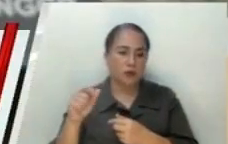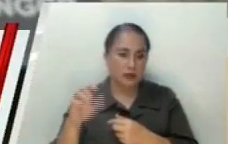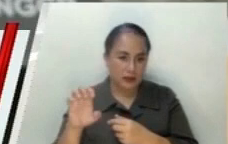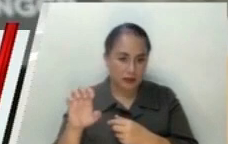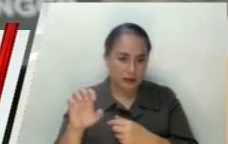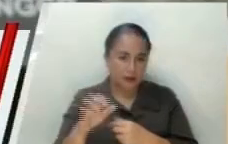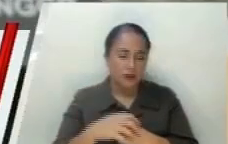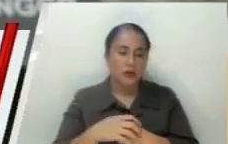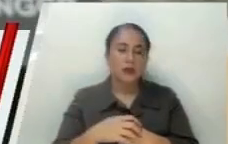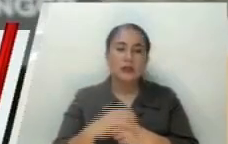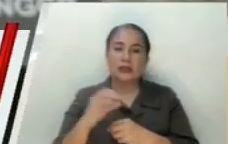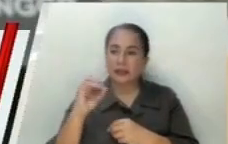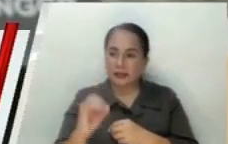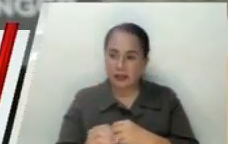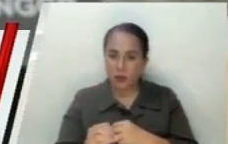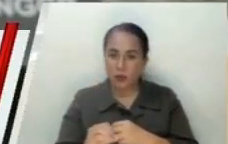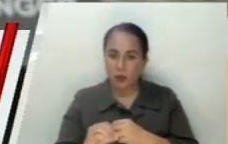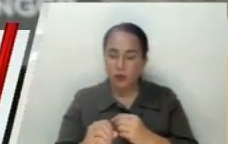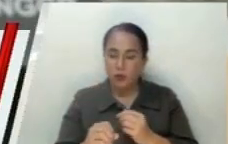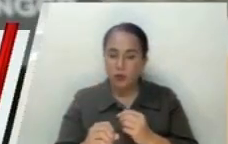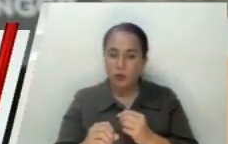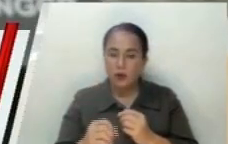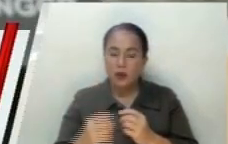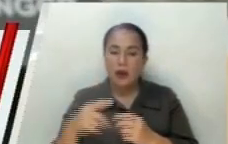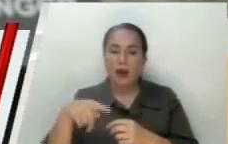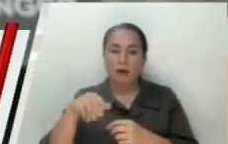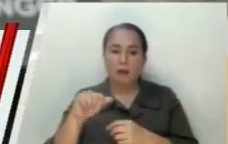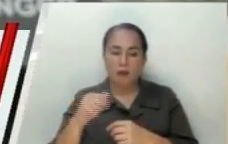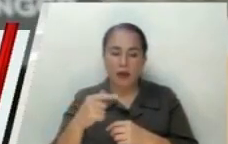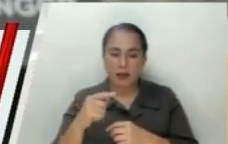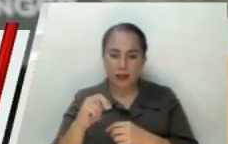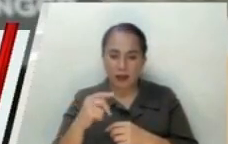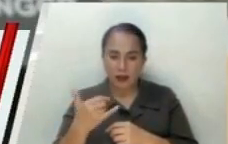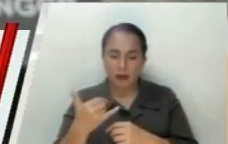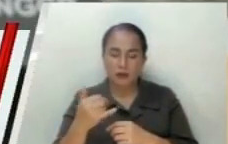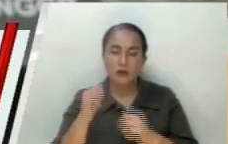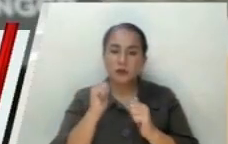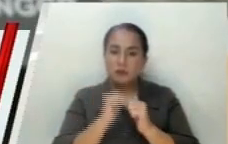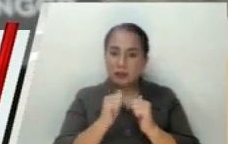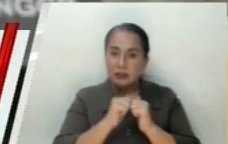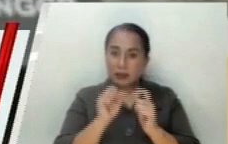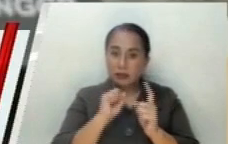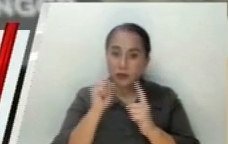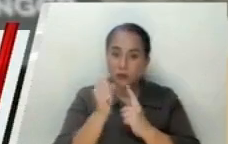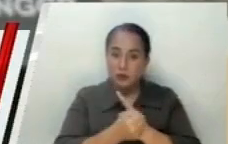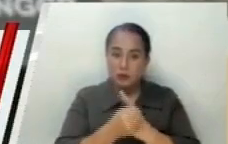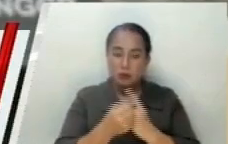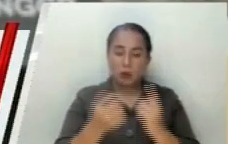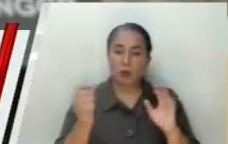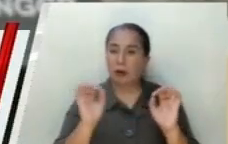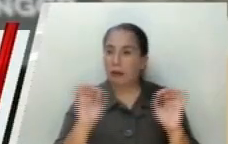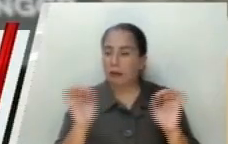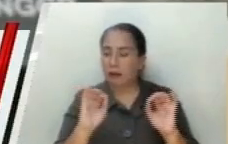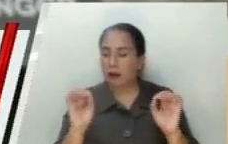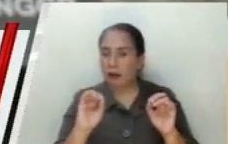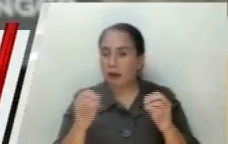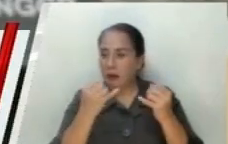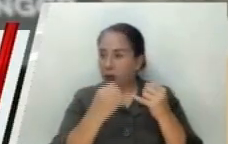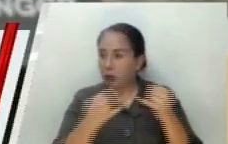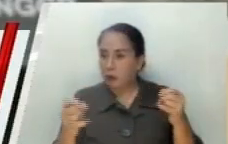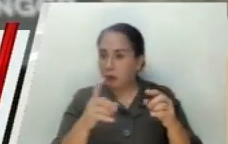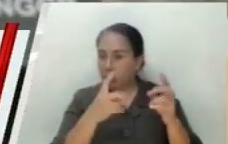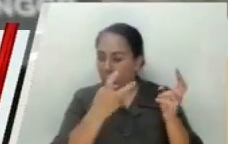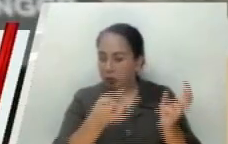zero Generation na ang Panay Island so in that situation you had no power to transmit and you